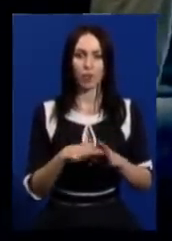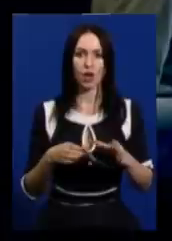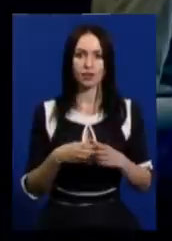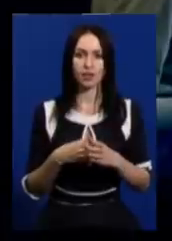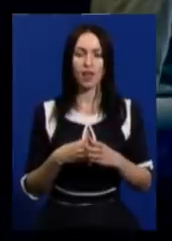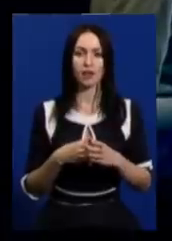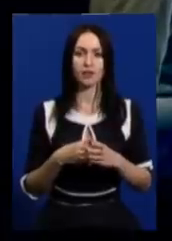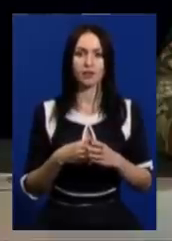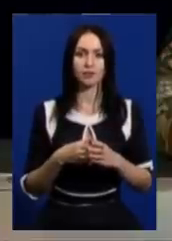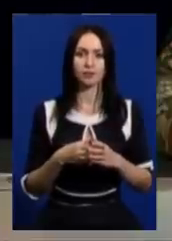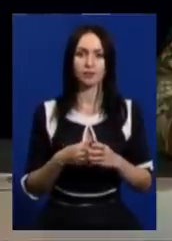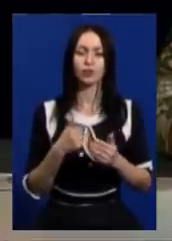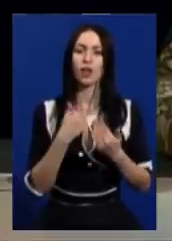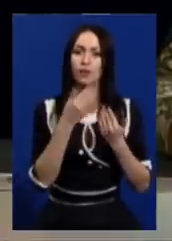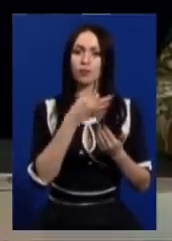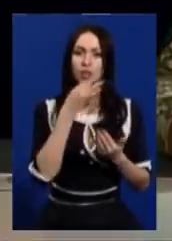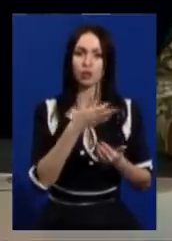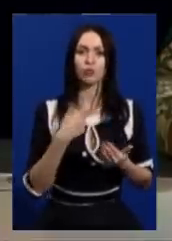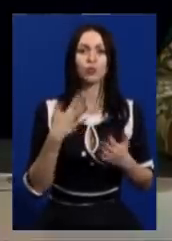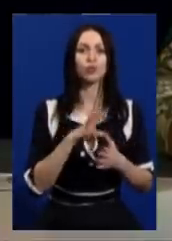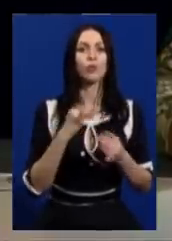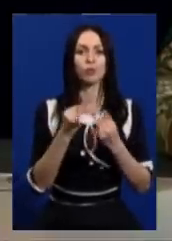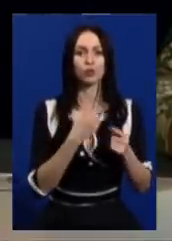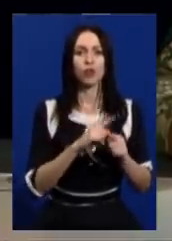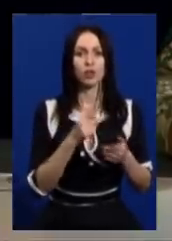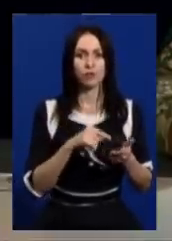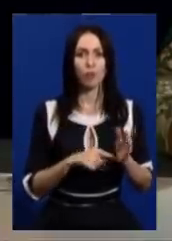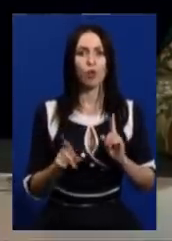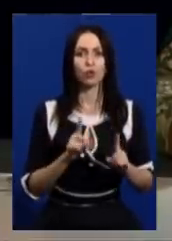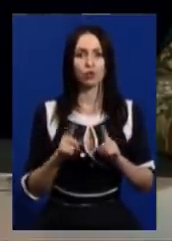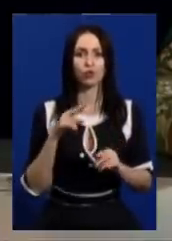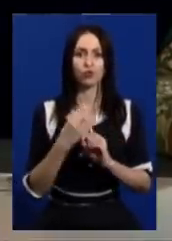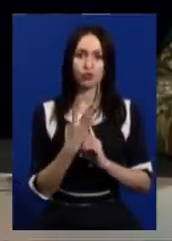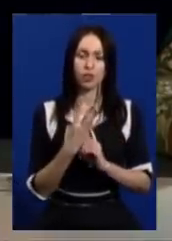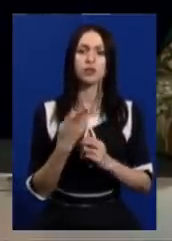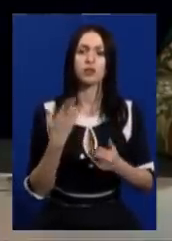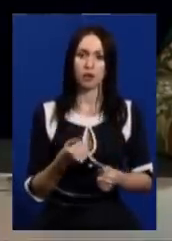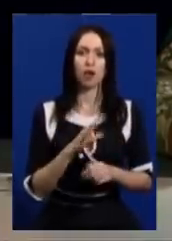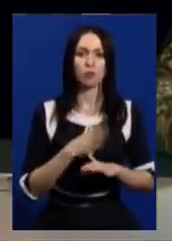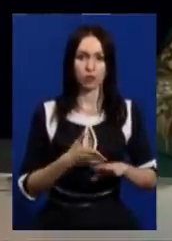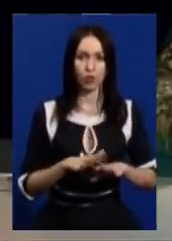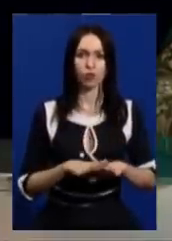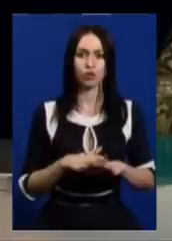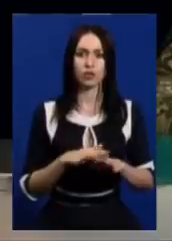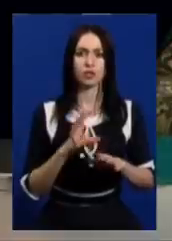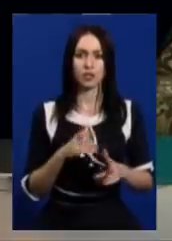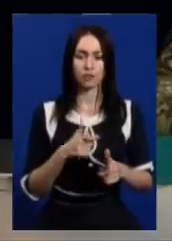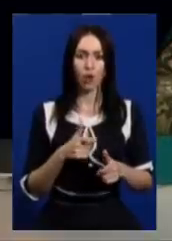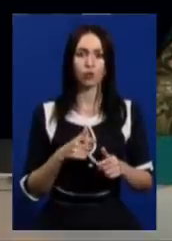я вам скажу, ну мы уже оговаривали этот вопрос, что 14-й год, да, были сложности с вооружением,